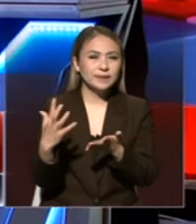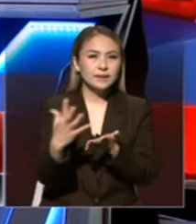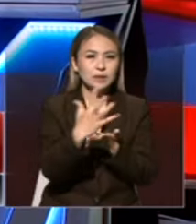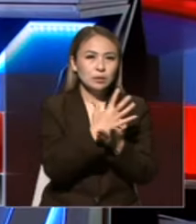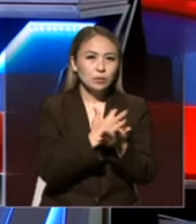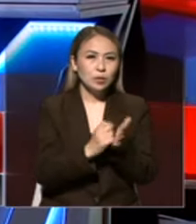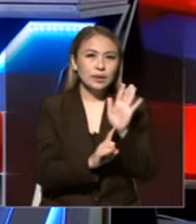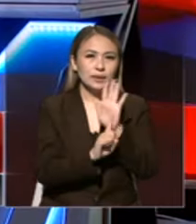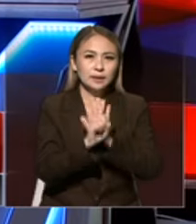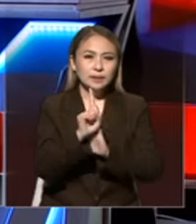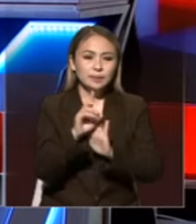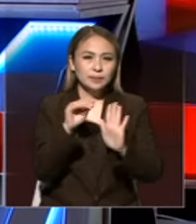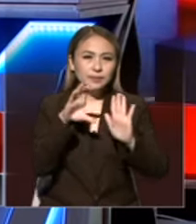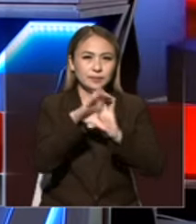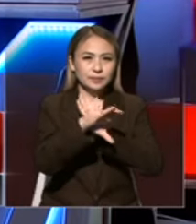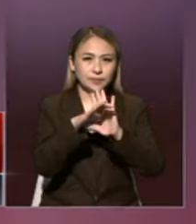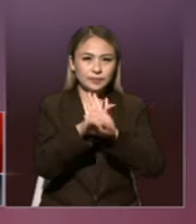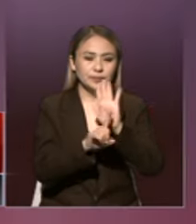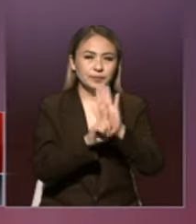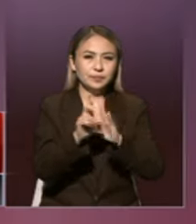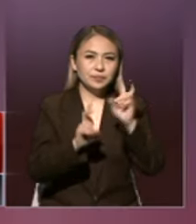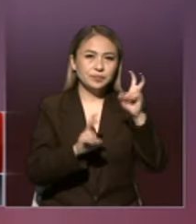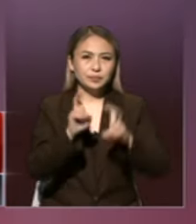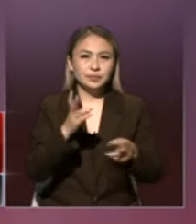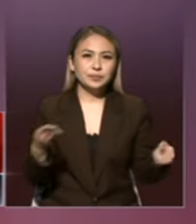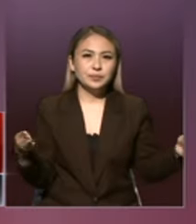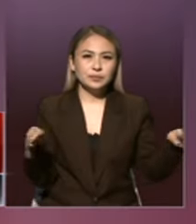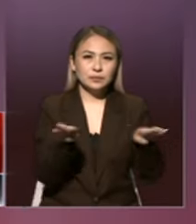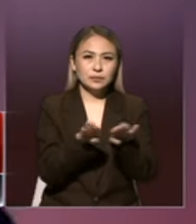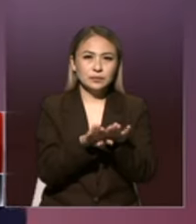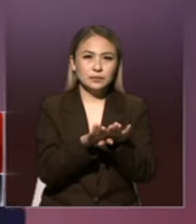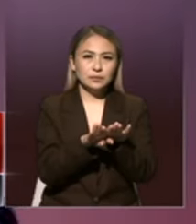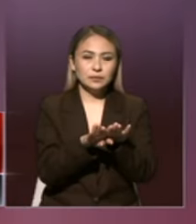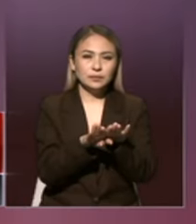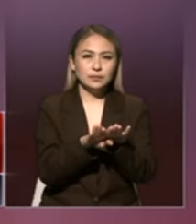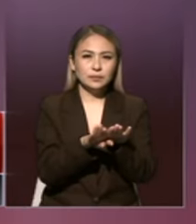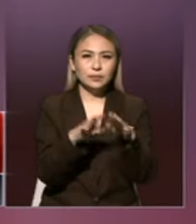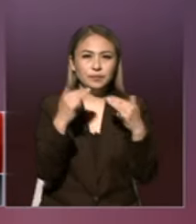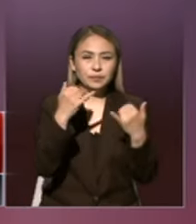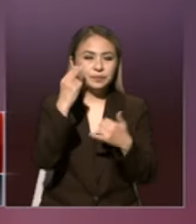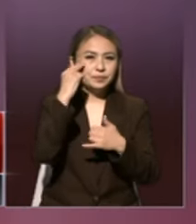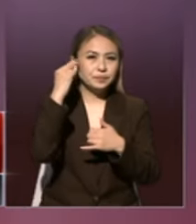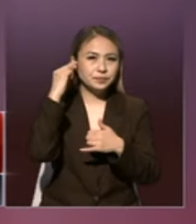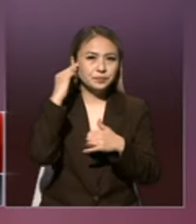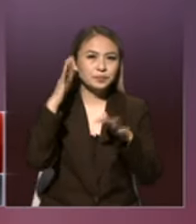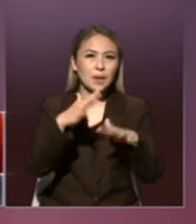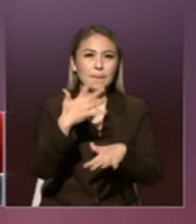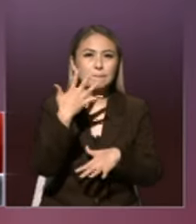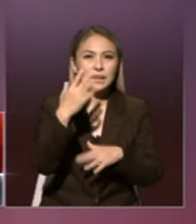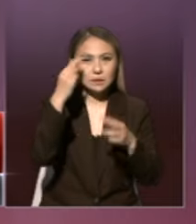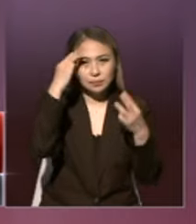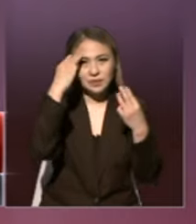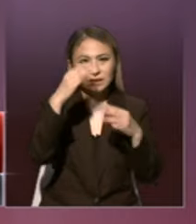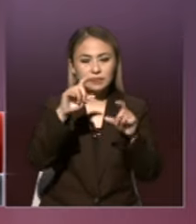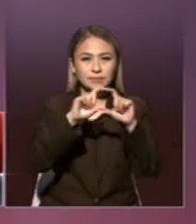кейін инвесторлар кіріп, зауыт соғып. Лаболымызды Қытайдың қазір 5 брендімен жұмыс істейміз.